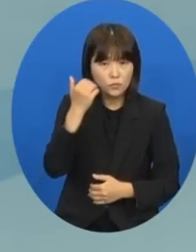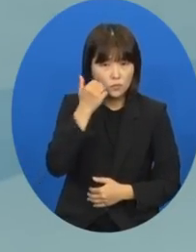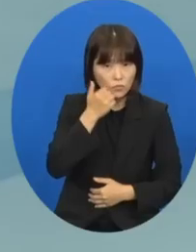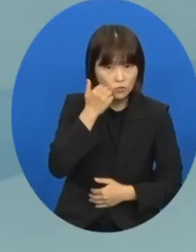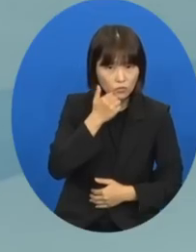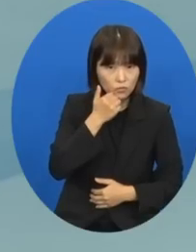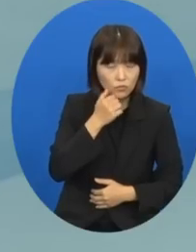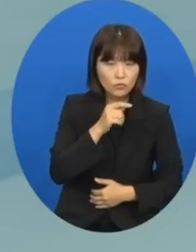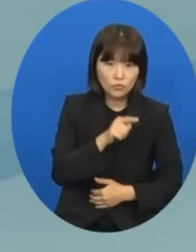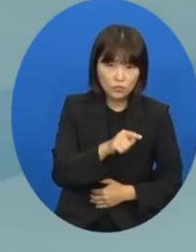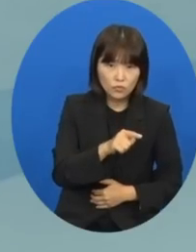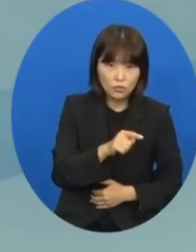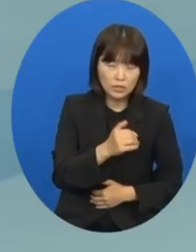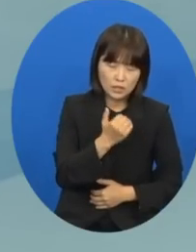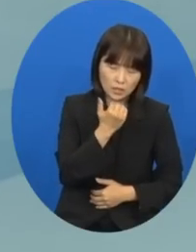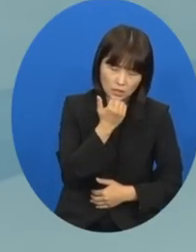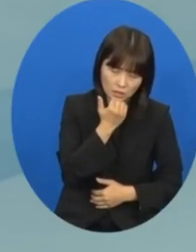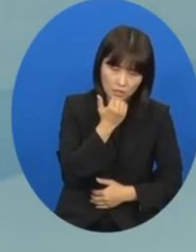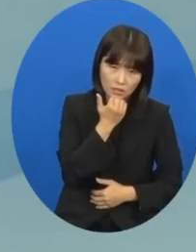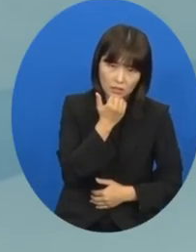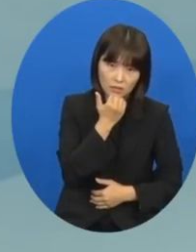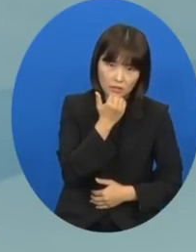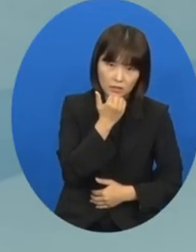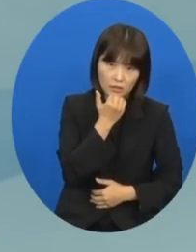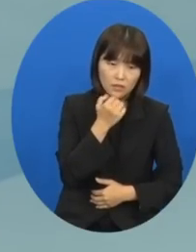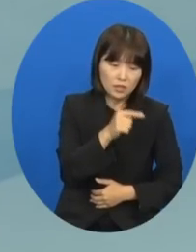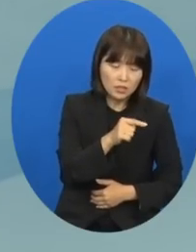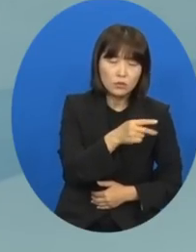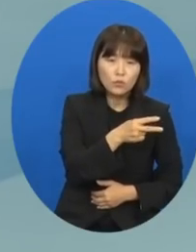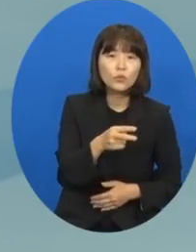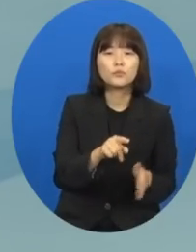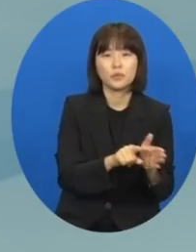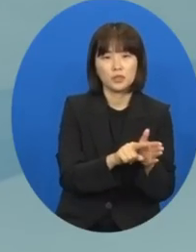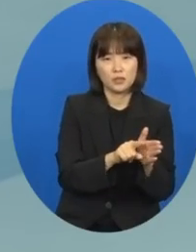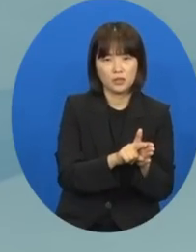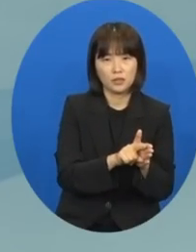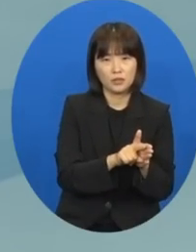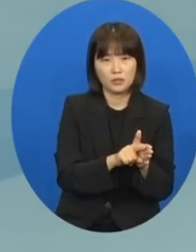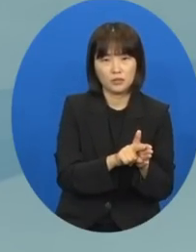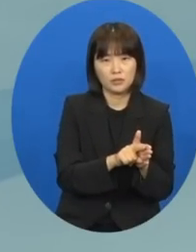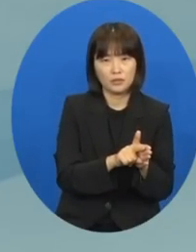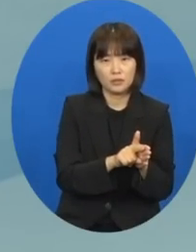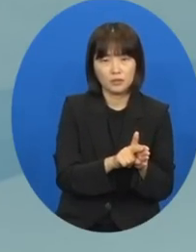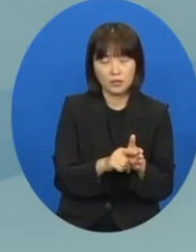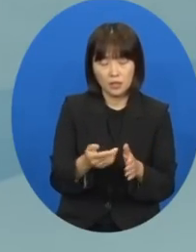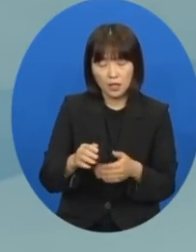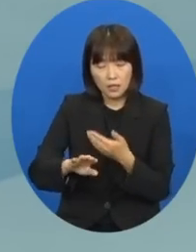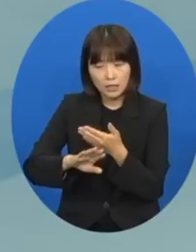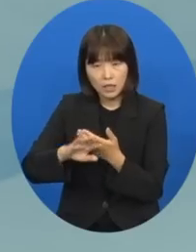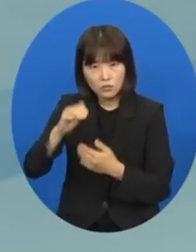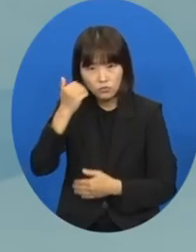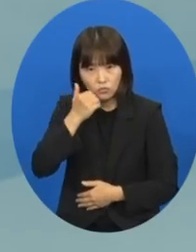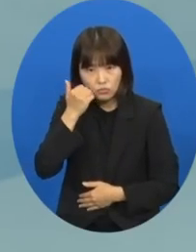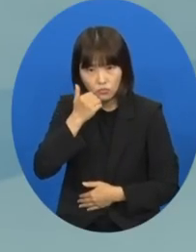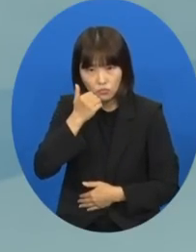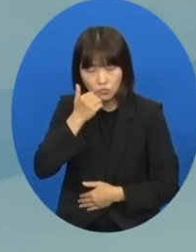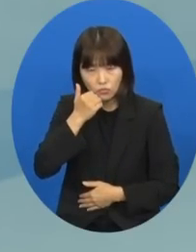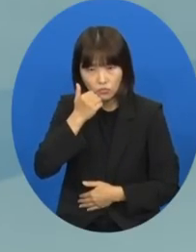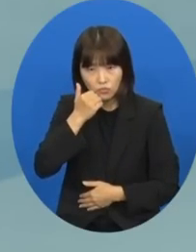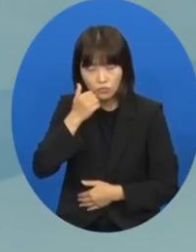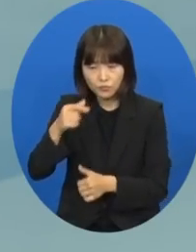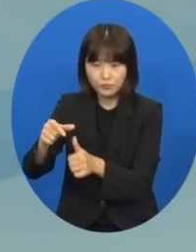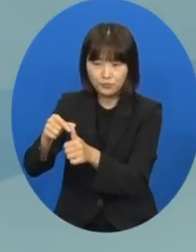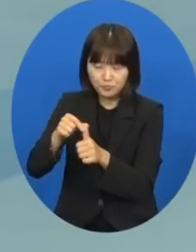누군가에게는 기다리는 것이 믿음입니다. 그런데 누군가에게는요 입양하는